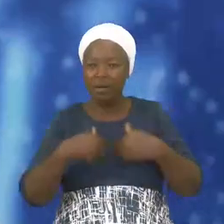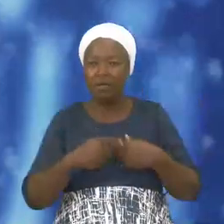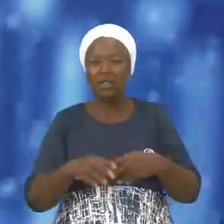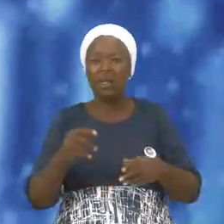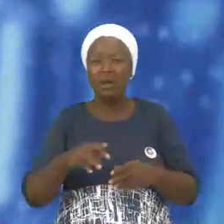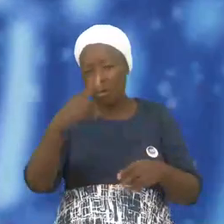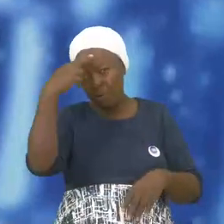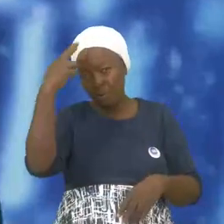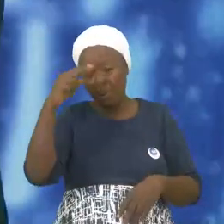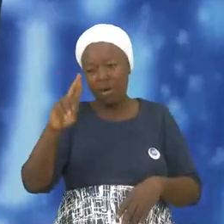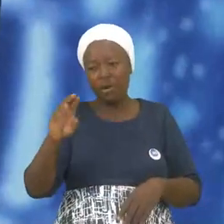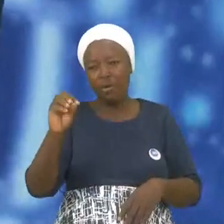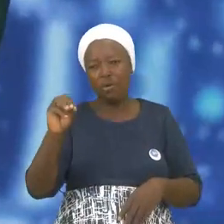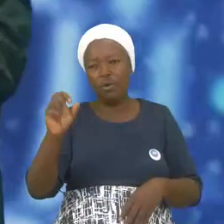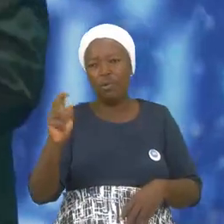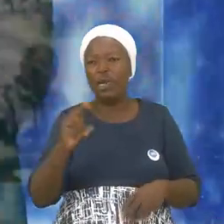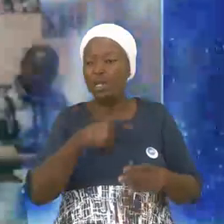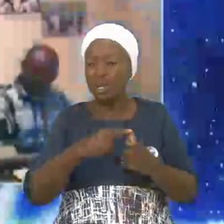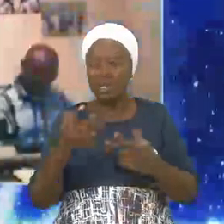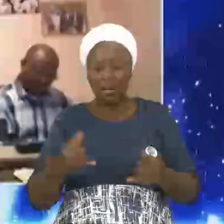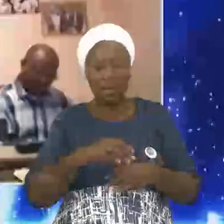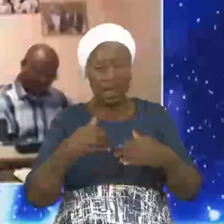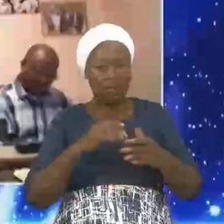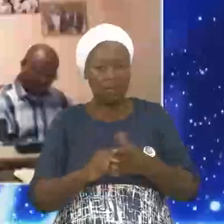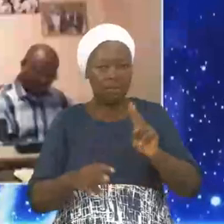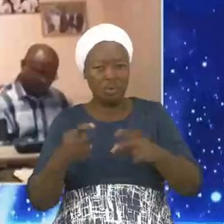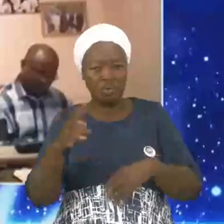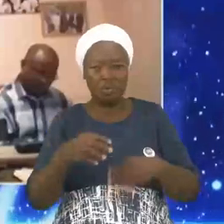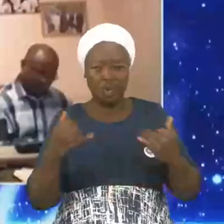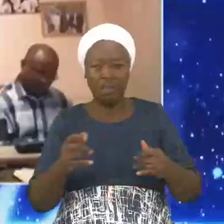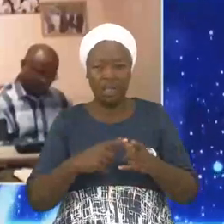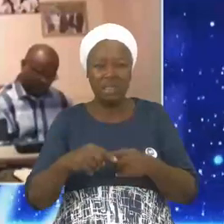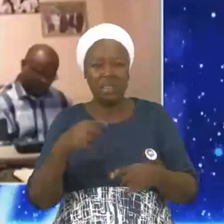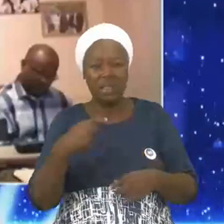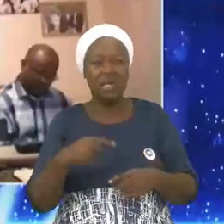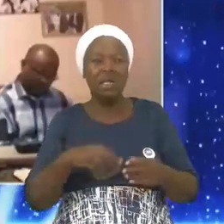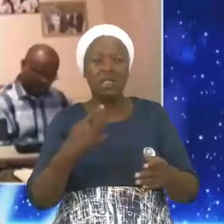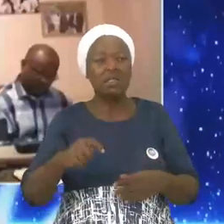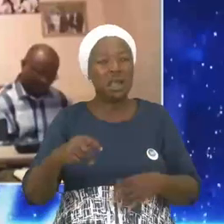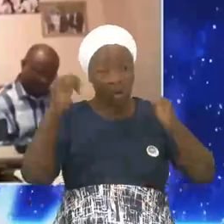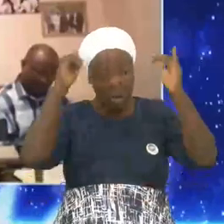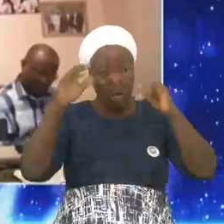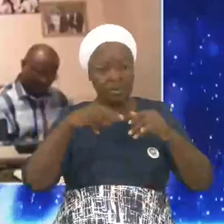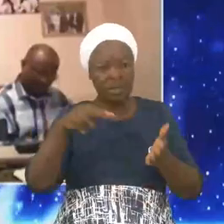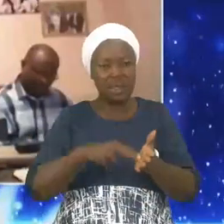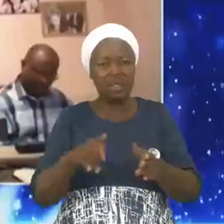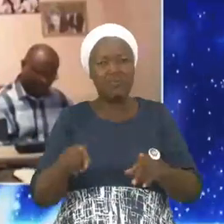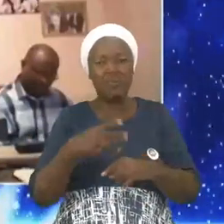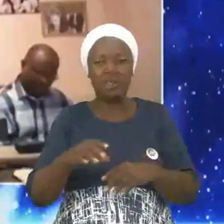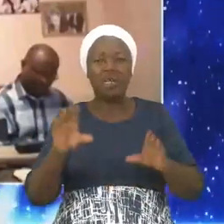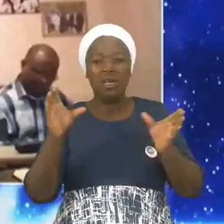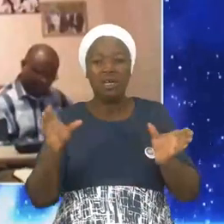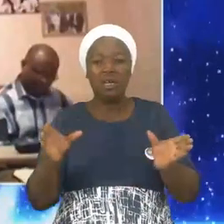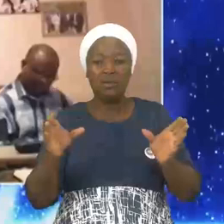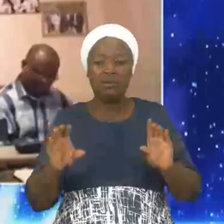avons les Mèdes et les Perses, nous avons les Grecs, nous avons les Romains. Et ça, c'est deux parmi eux. Ils